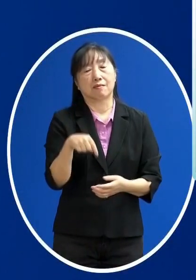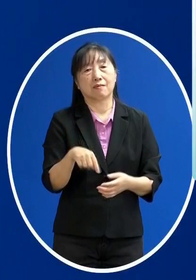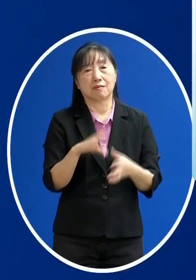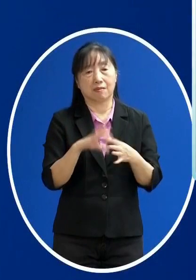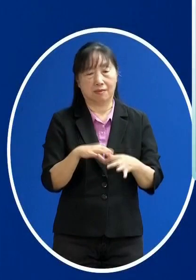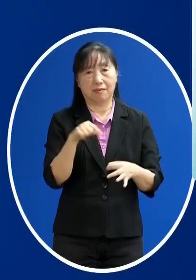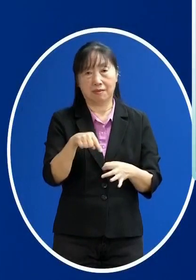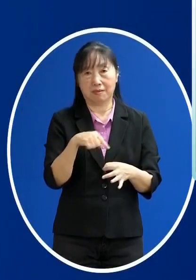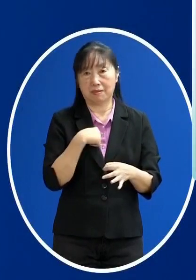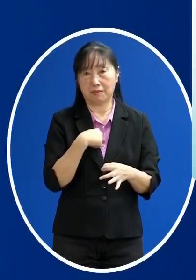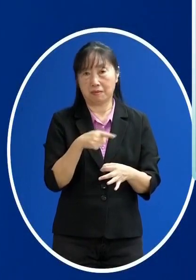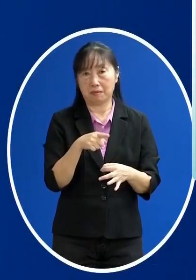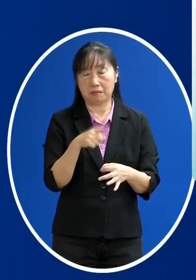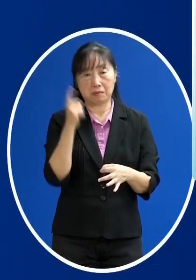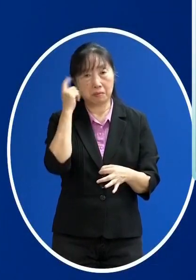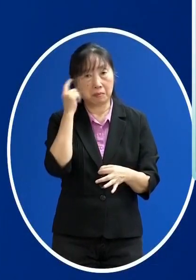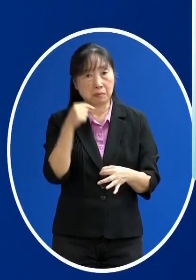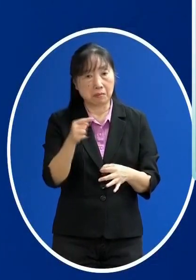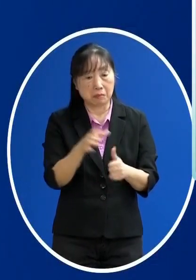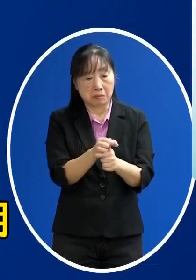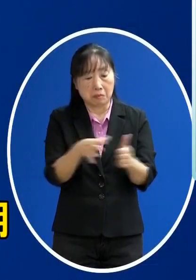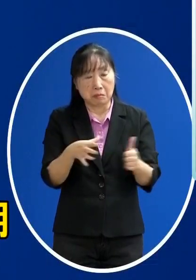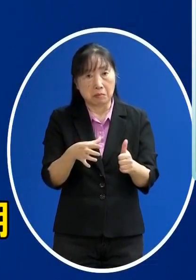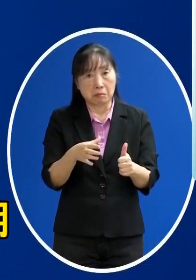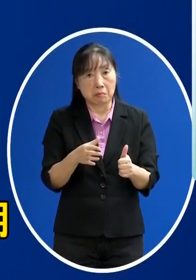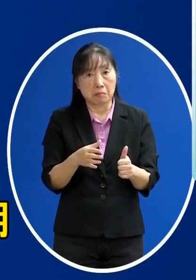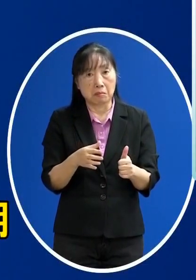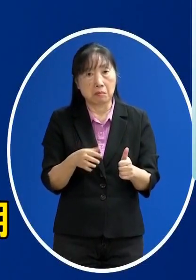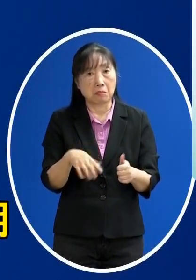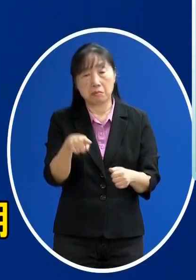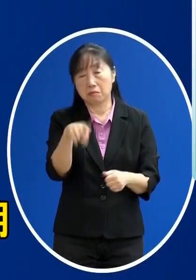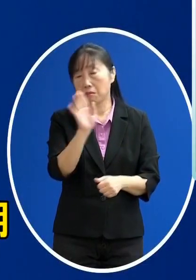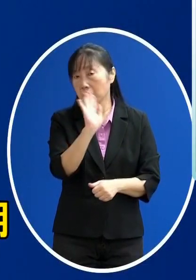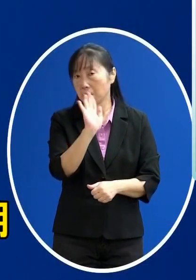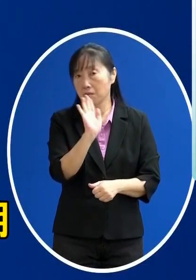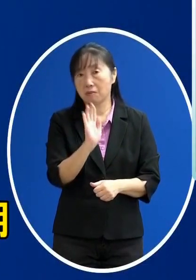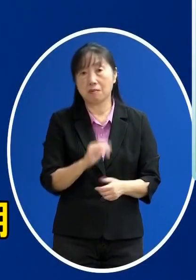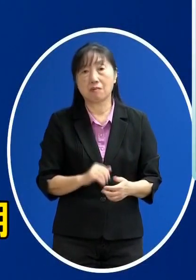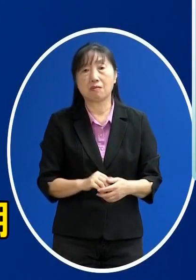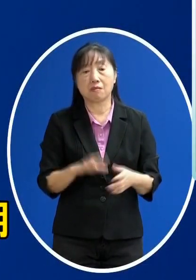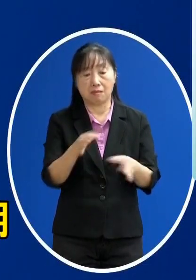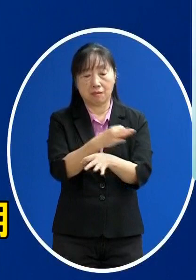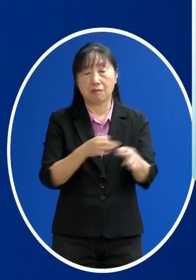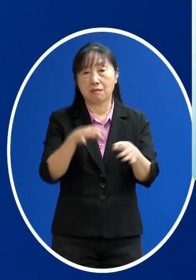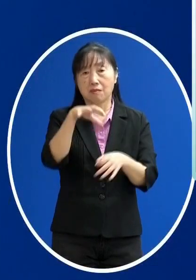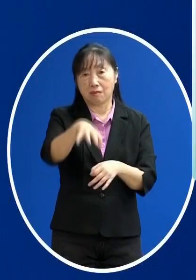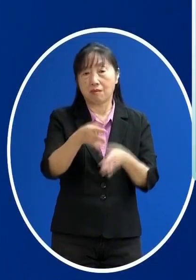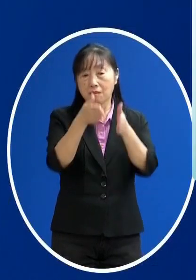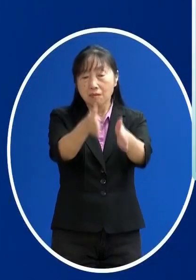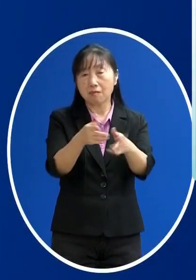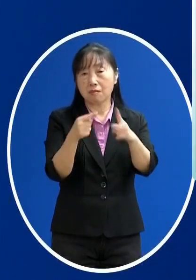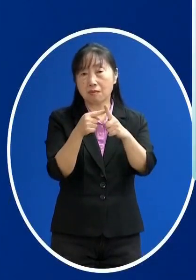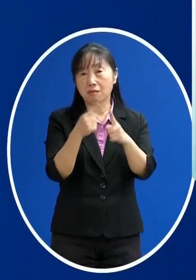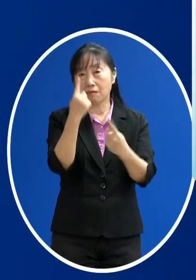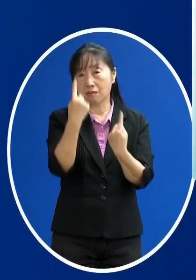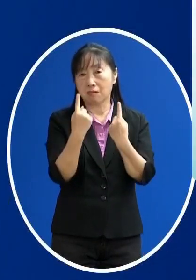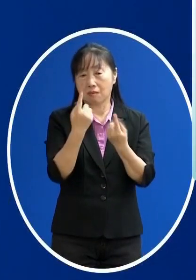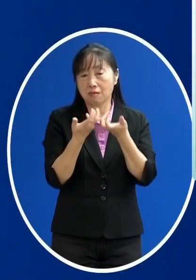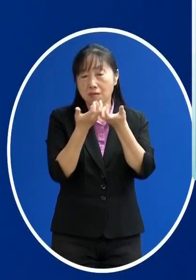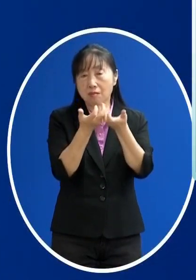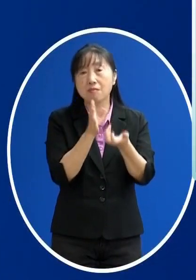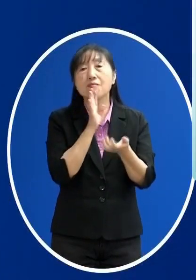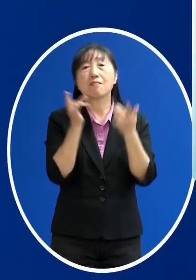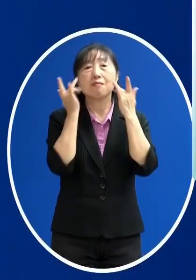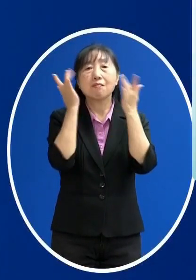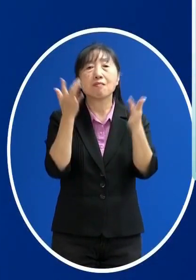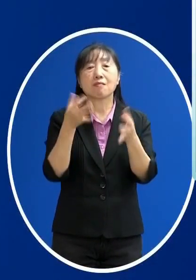没有这个条件跟本钱去放松，所以经济部这边针对人潮可能会聚集的传统市集，